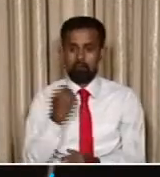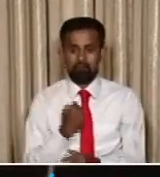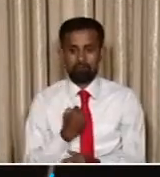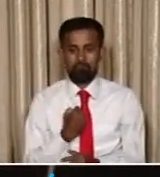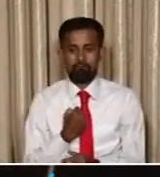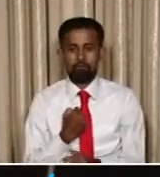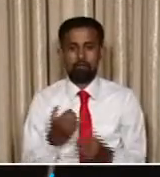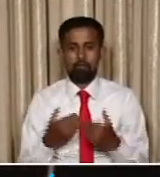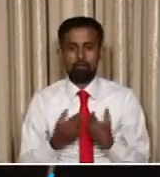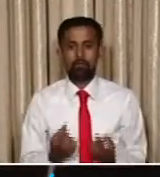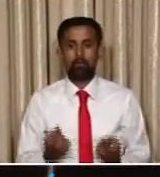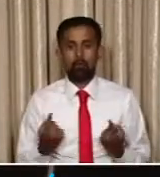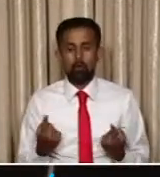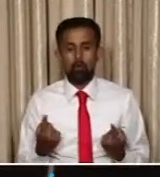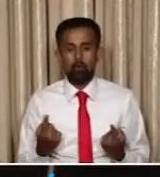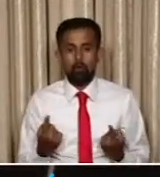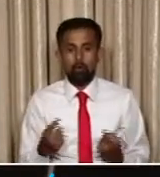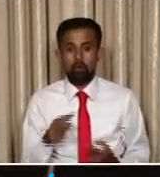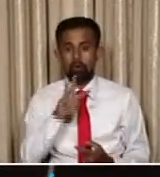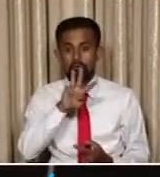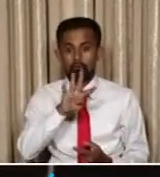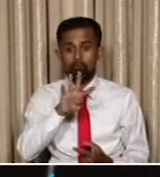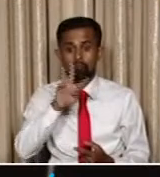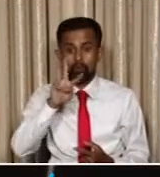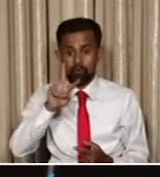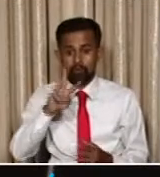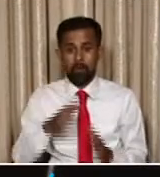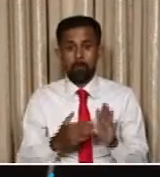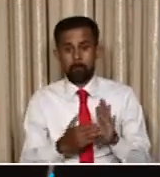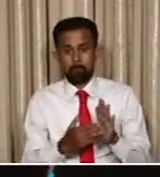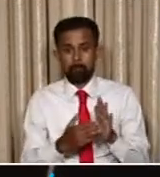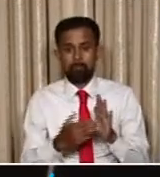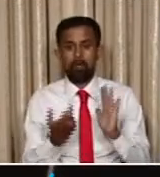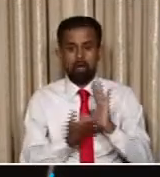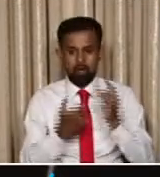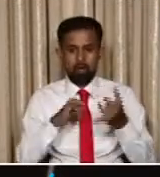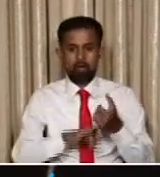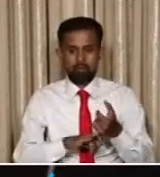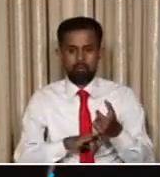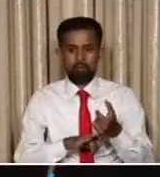ඕකට අපිට අවශ්‍ය වෙලා තියෙනවා 43 මිලියන් රුපීස්